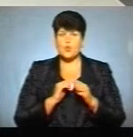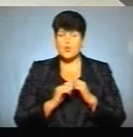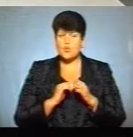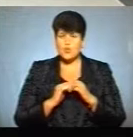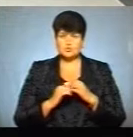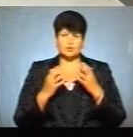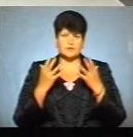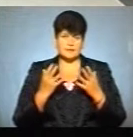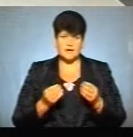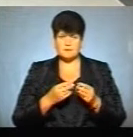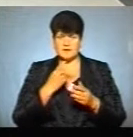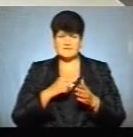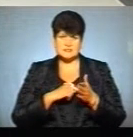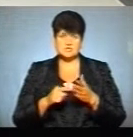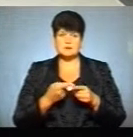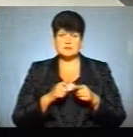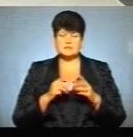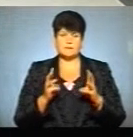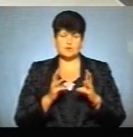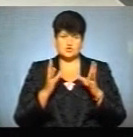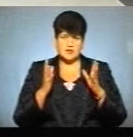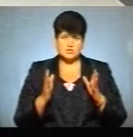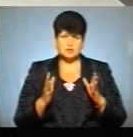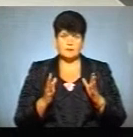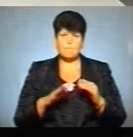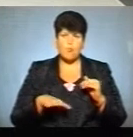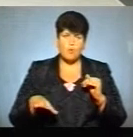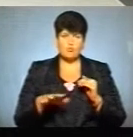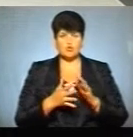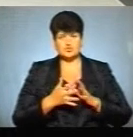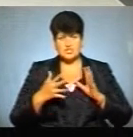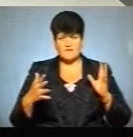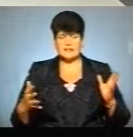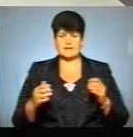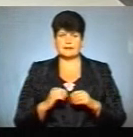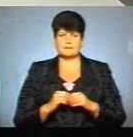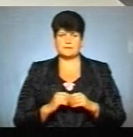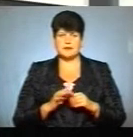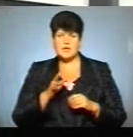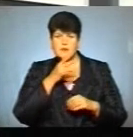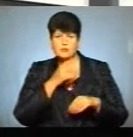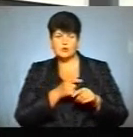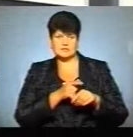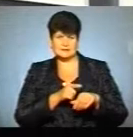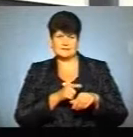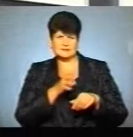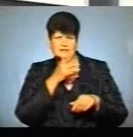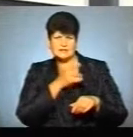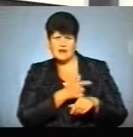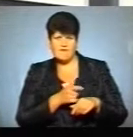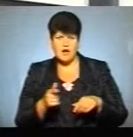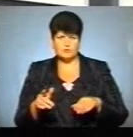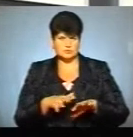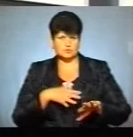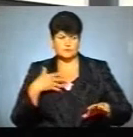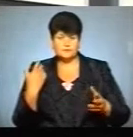Кожного дня ми відзначаємо такі пожежі і по площі великі, і по тривалості великі. Наприклад, минулої доби